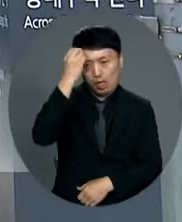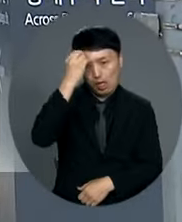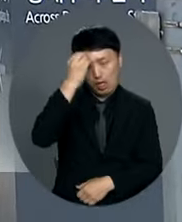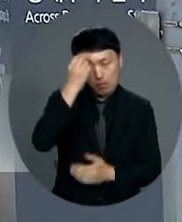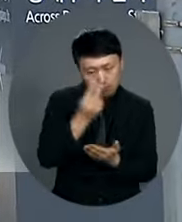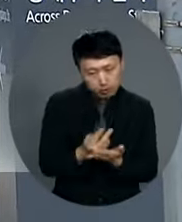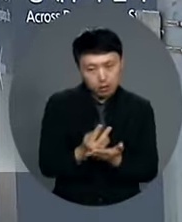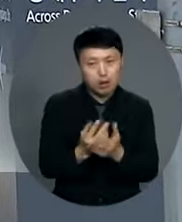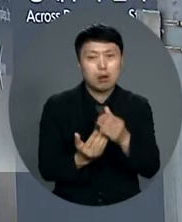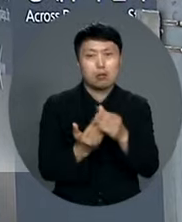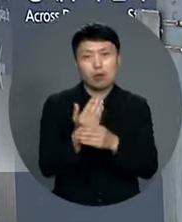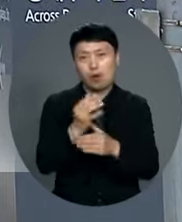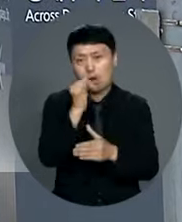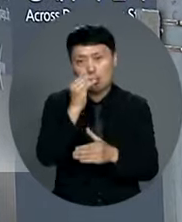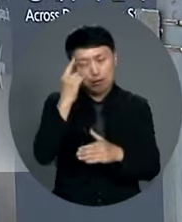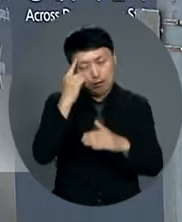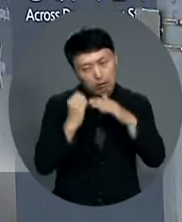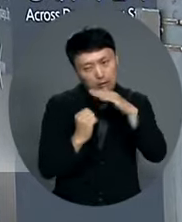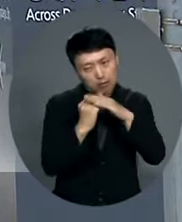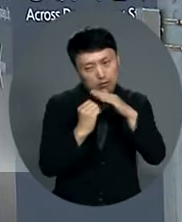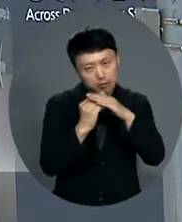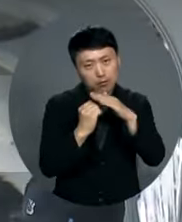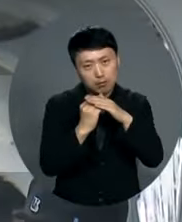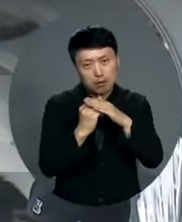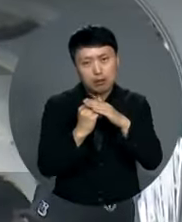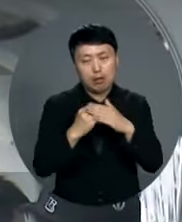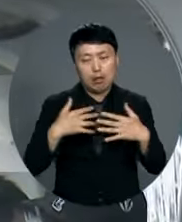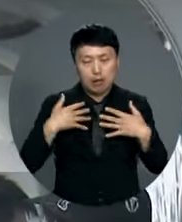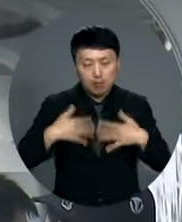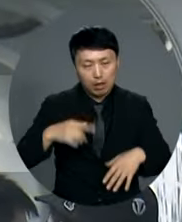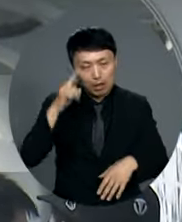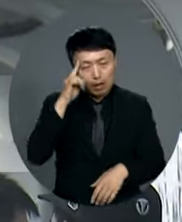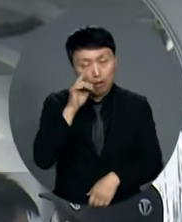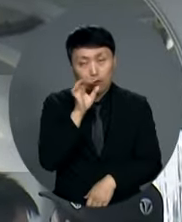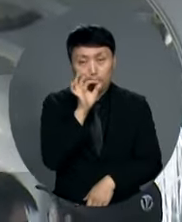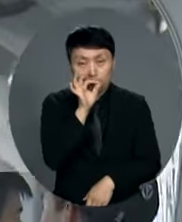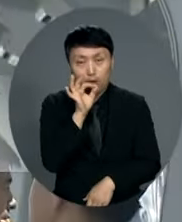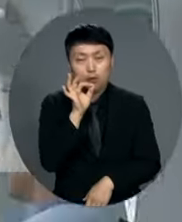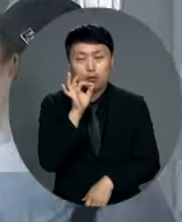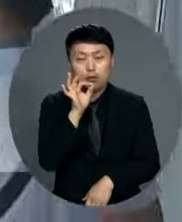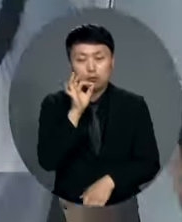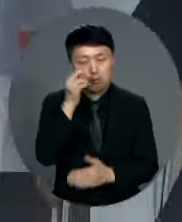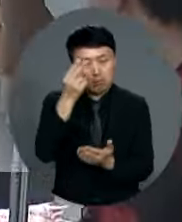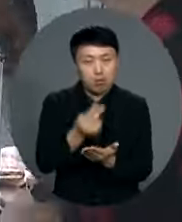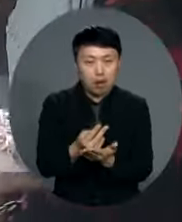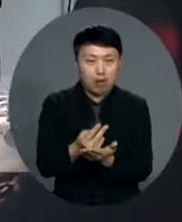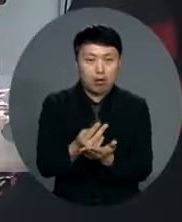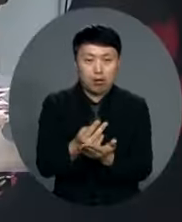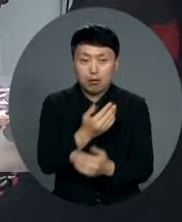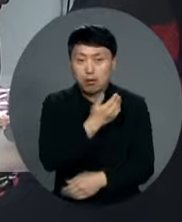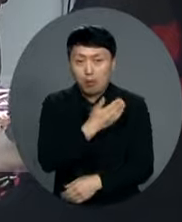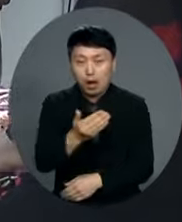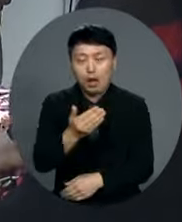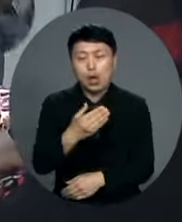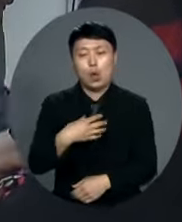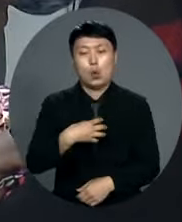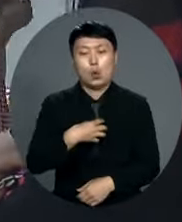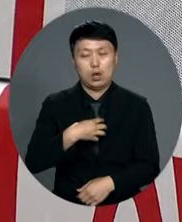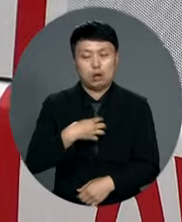있습니다. 두통이나 어지러움, 피로감이나 의식 저하를 불러올 수 있는데 장기간 방치하면